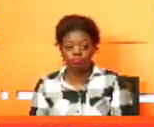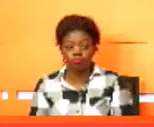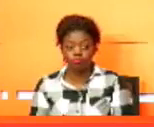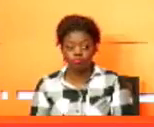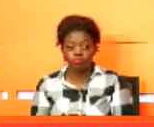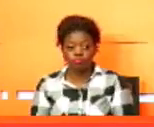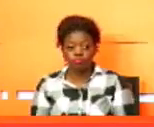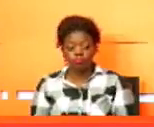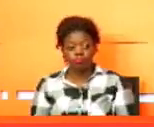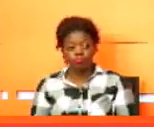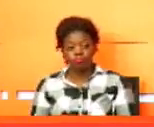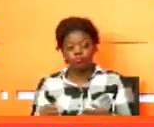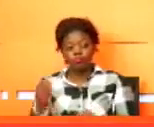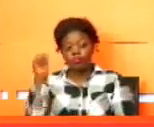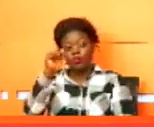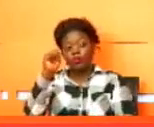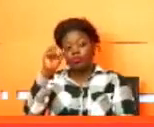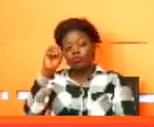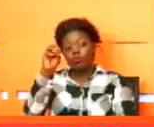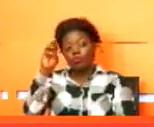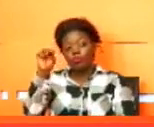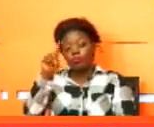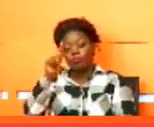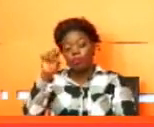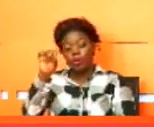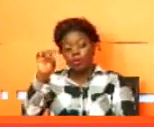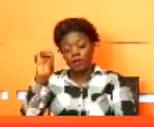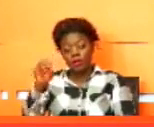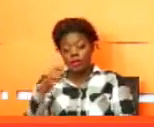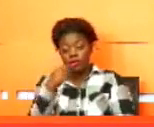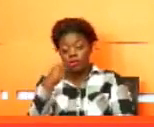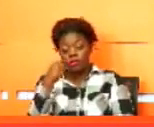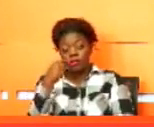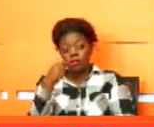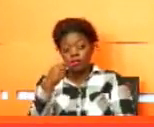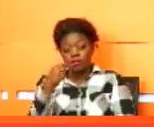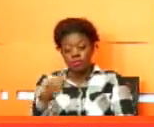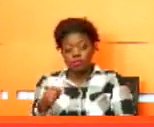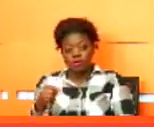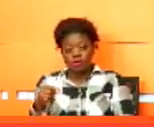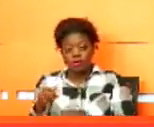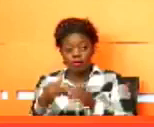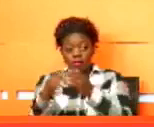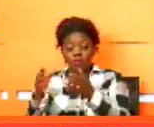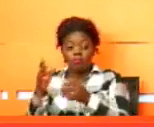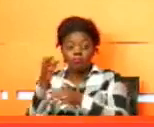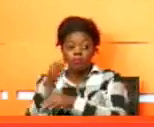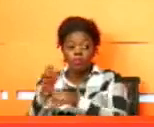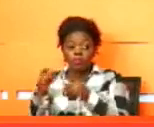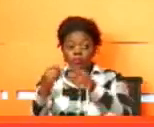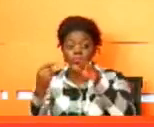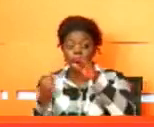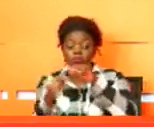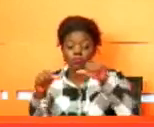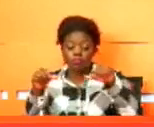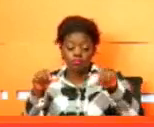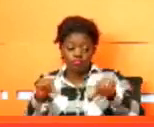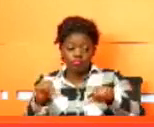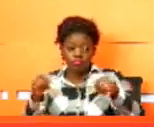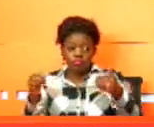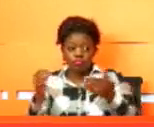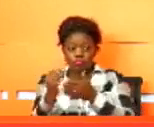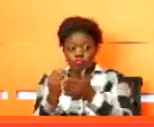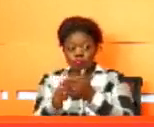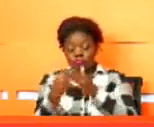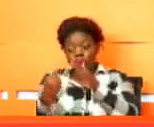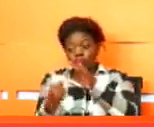Ate bo abasomali batabuse ne batabukira abakulembera olw'okubaffeera ate ng'embeera gye balimu mbi nnyo olw'embeera